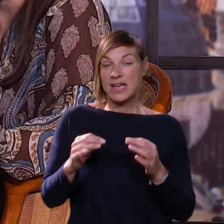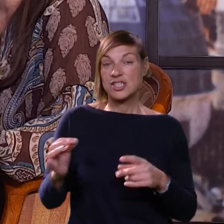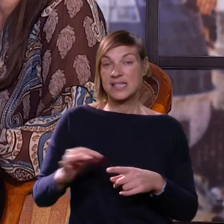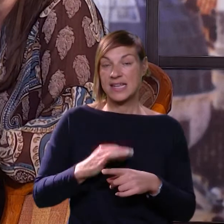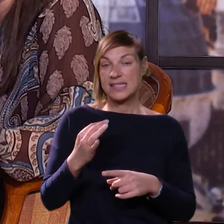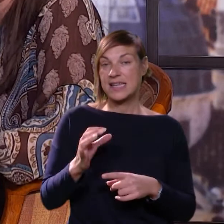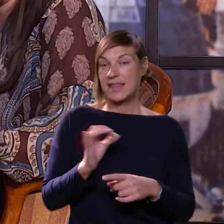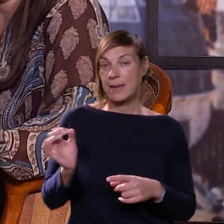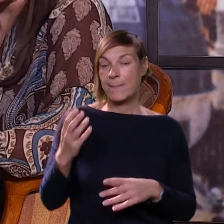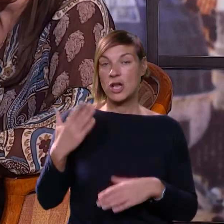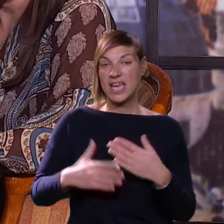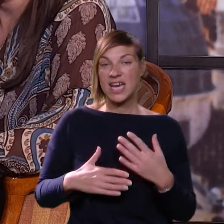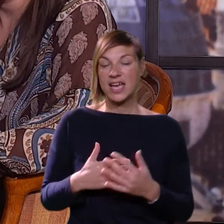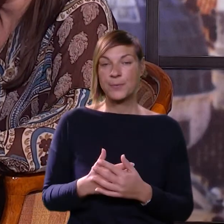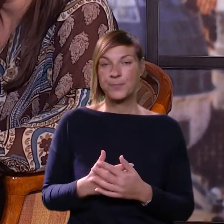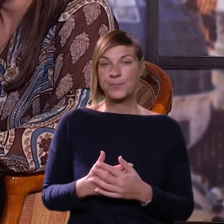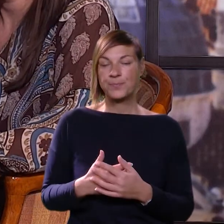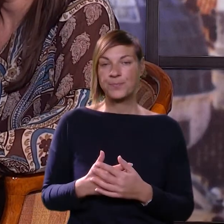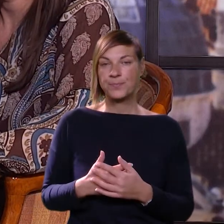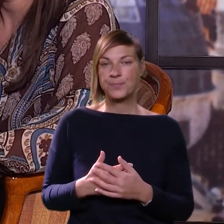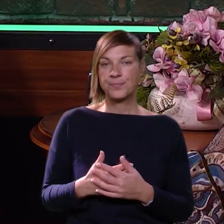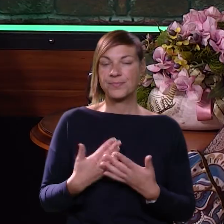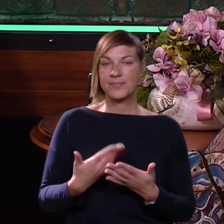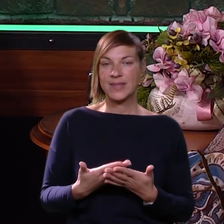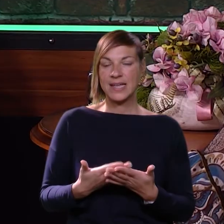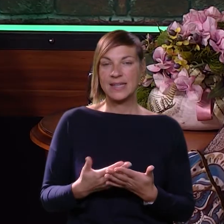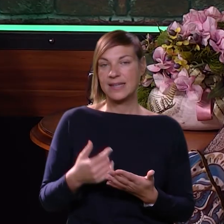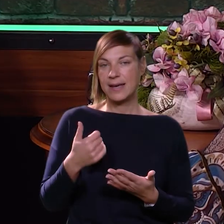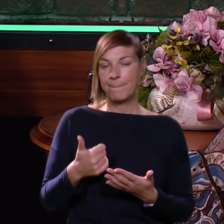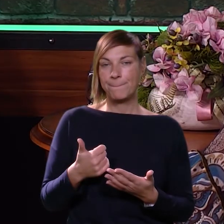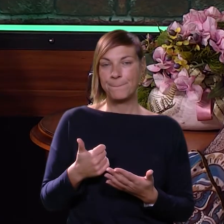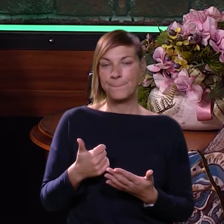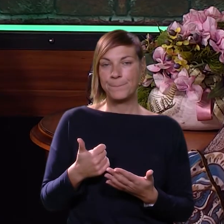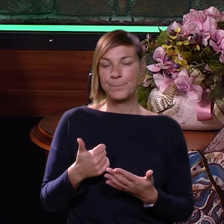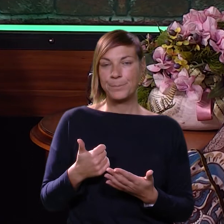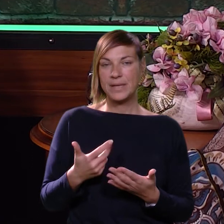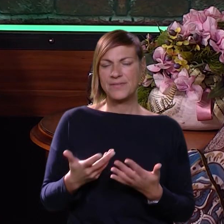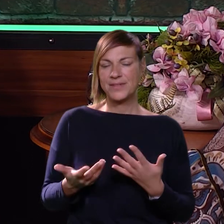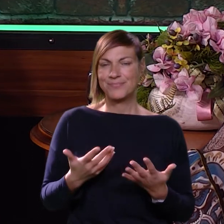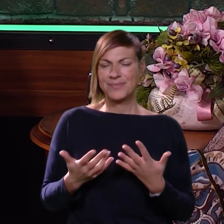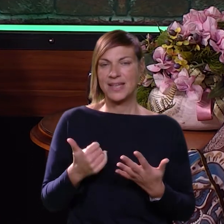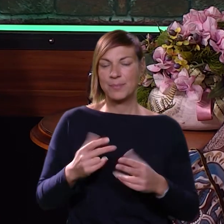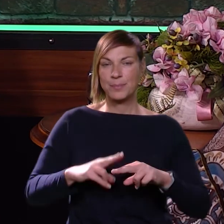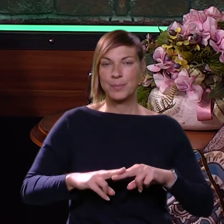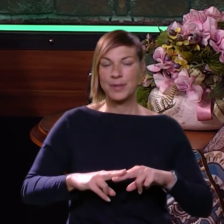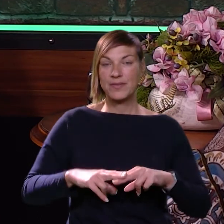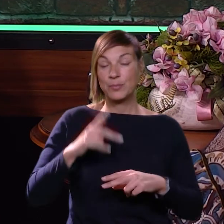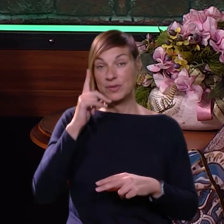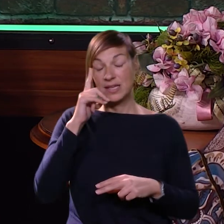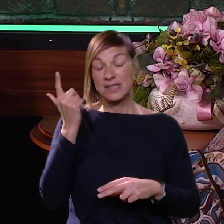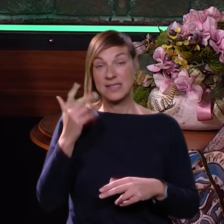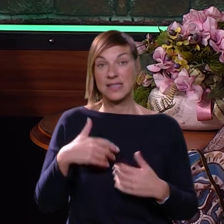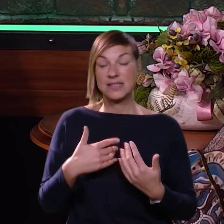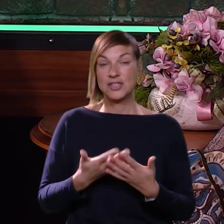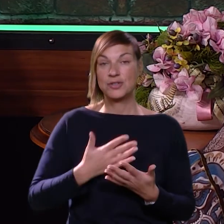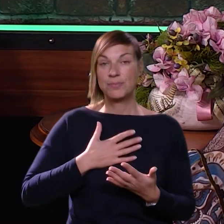nađu neki sretni, bolji završetak. Pa u stvari taj prvi, pogotovo taj prvi put kad